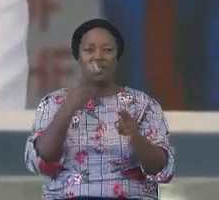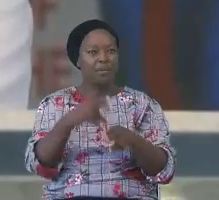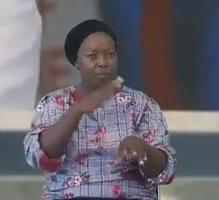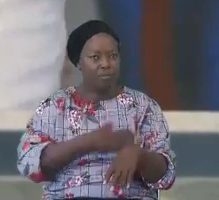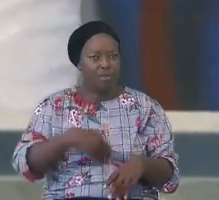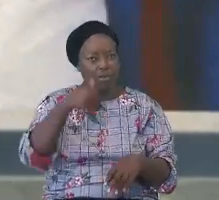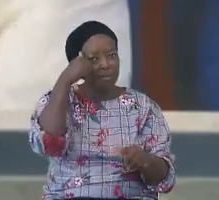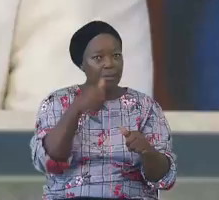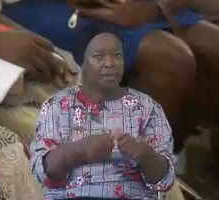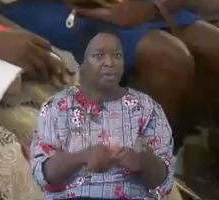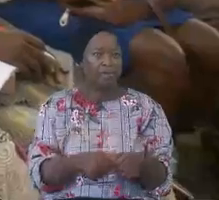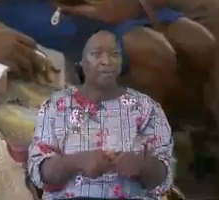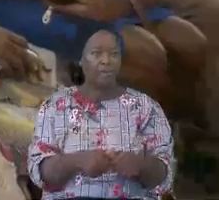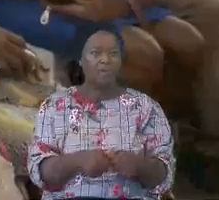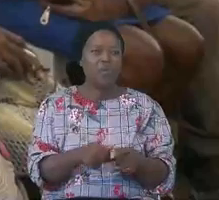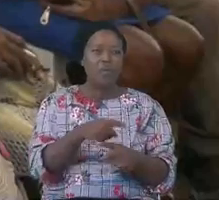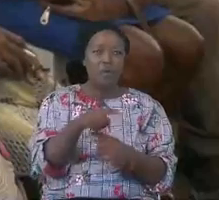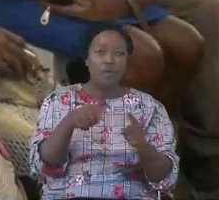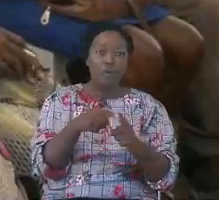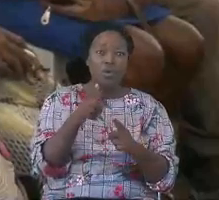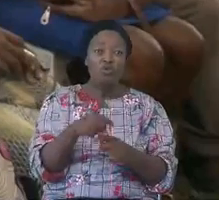nom de Jésus.